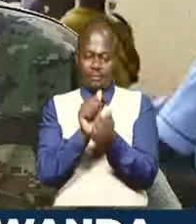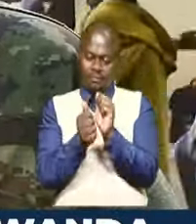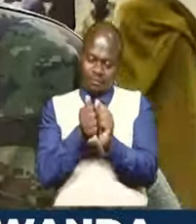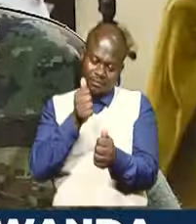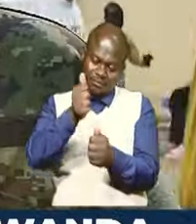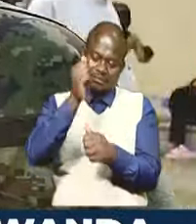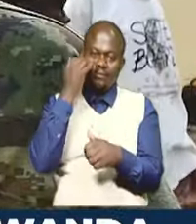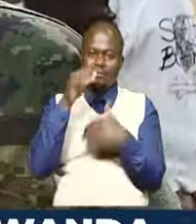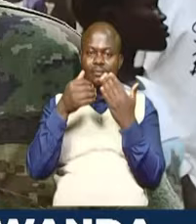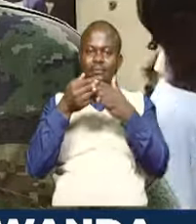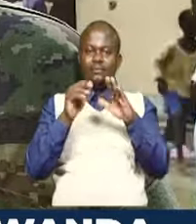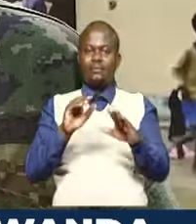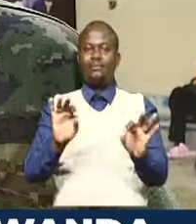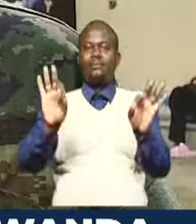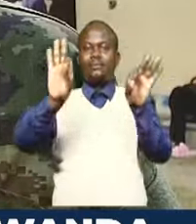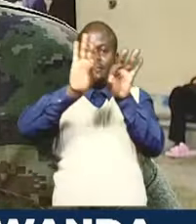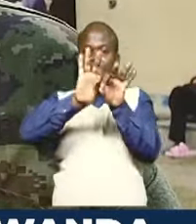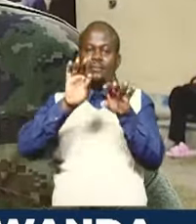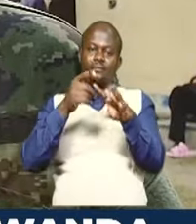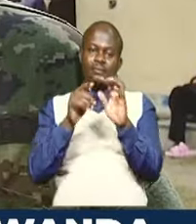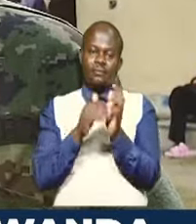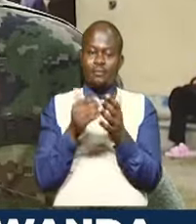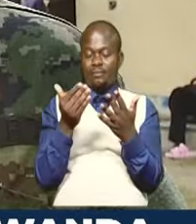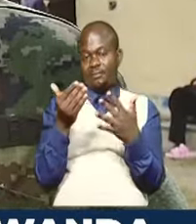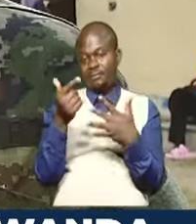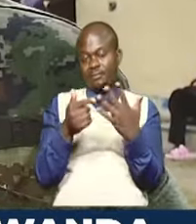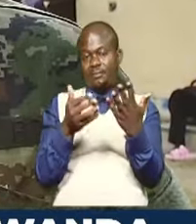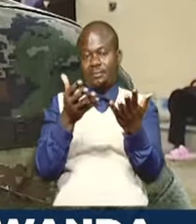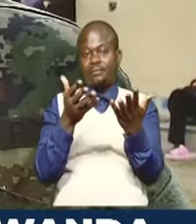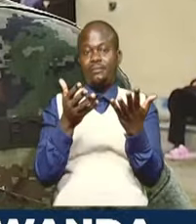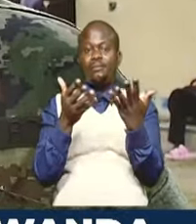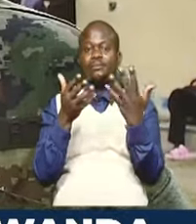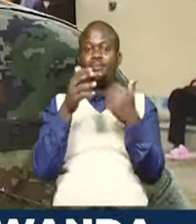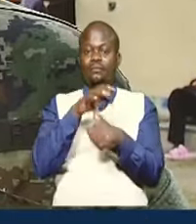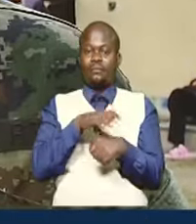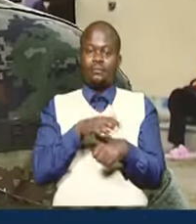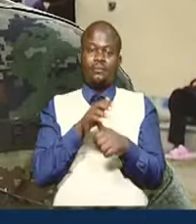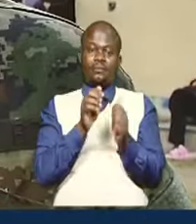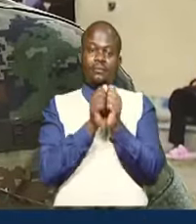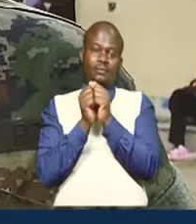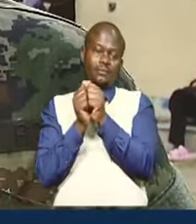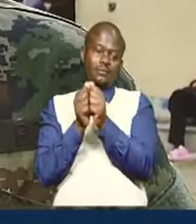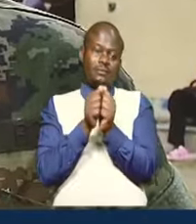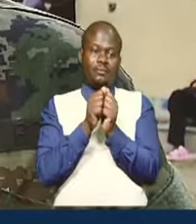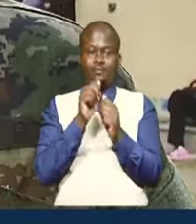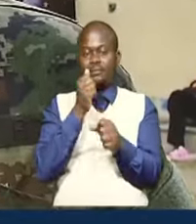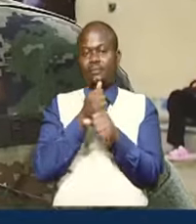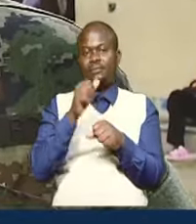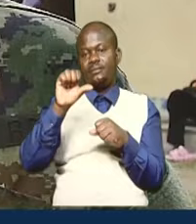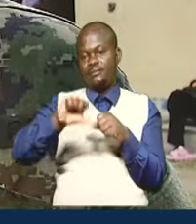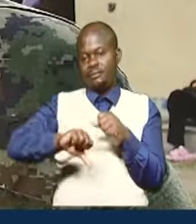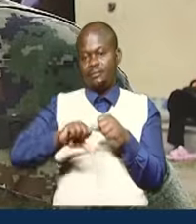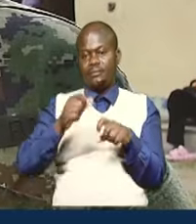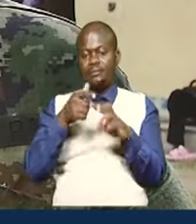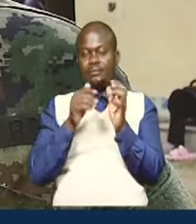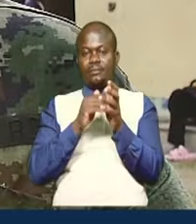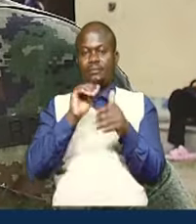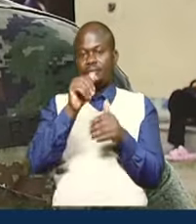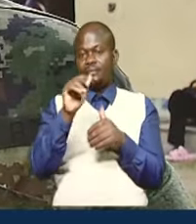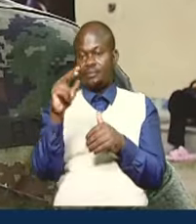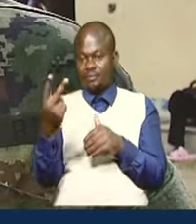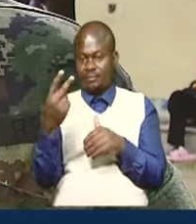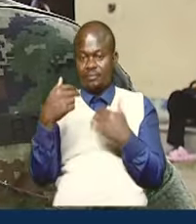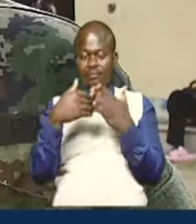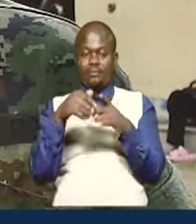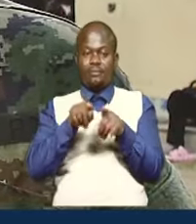gihe bibaye ngombwa aba asagariwe n'abagizi ba nabi. Cyakabiri nk'uko